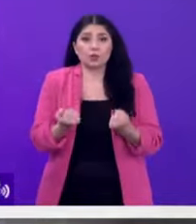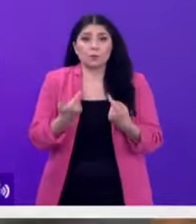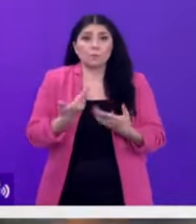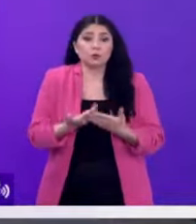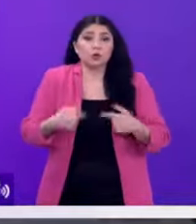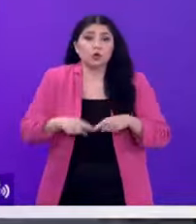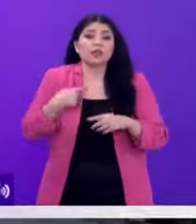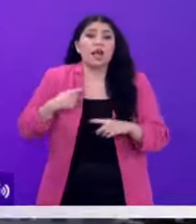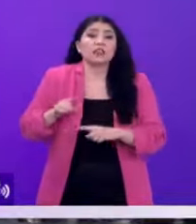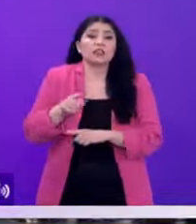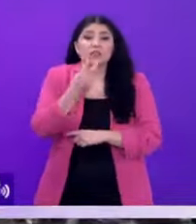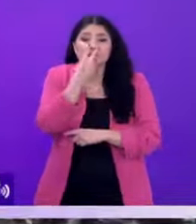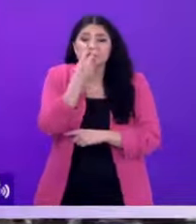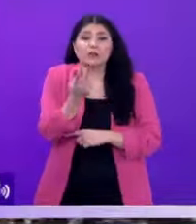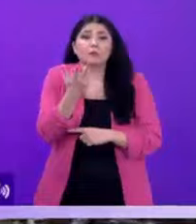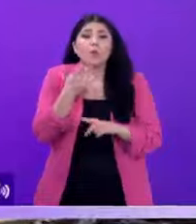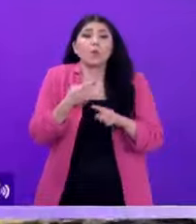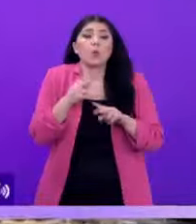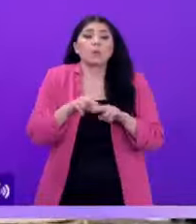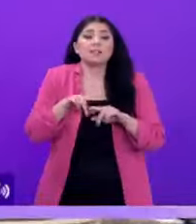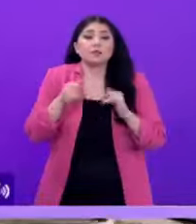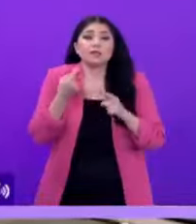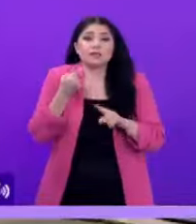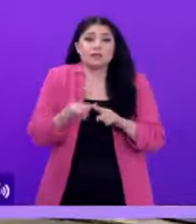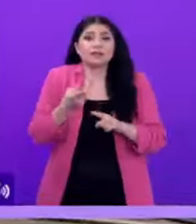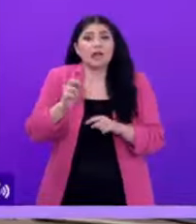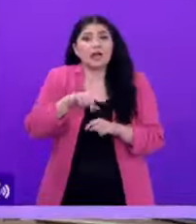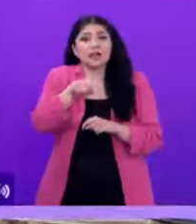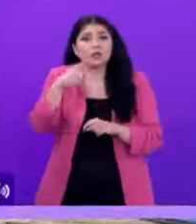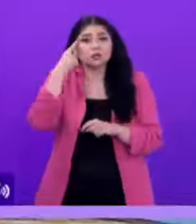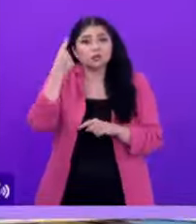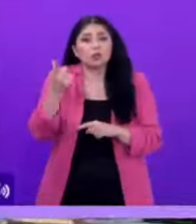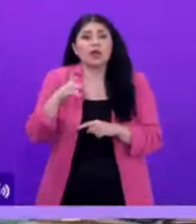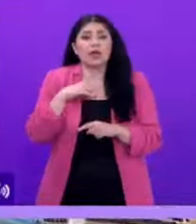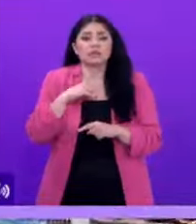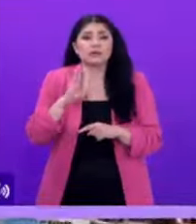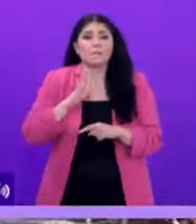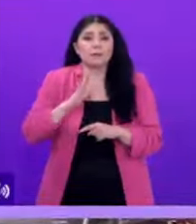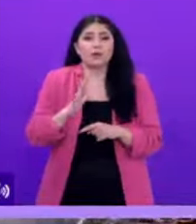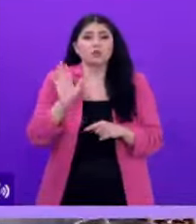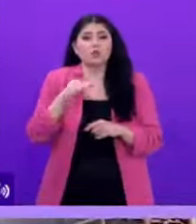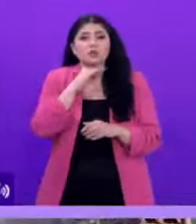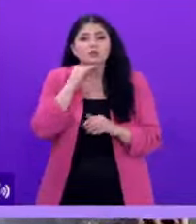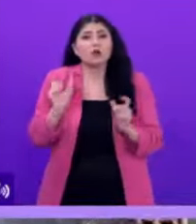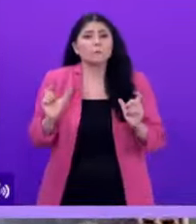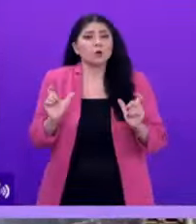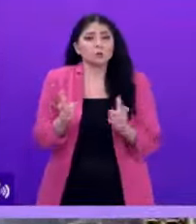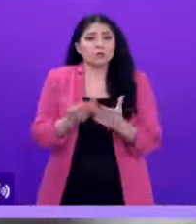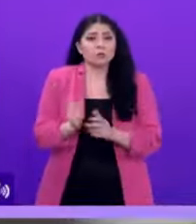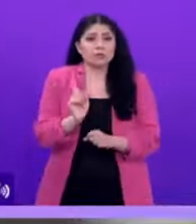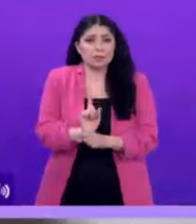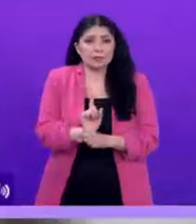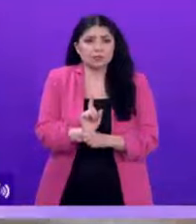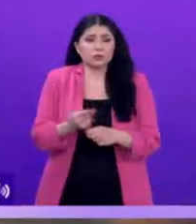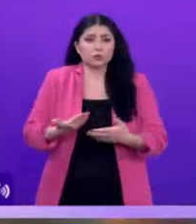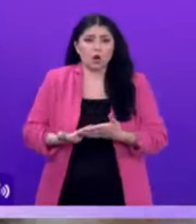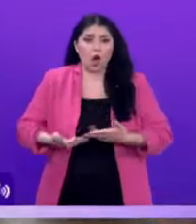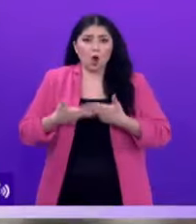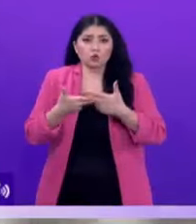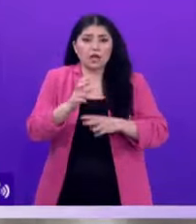de la distanță, dar ei, bineînțeles, sunt conștienți de acest risc și există dotări suficiente pentru stabilizare și pentru a-i ajuta